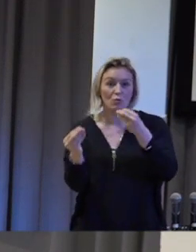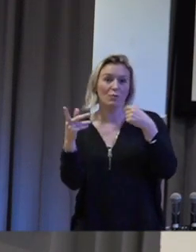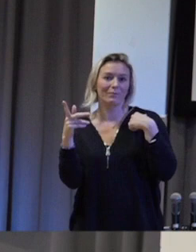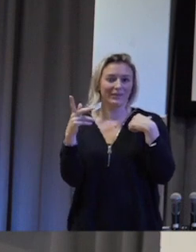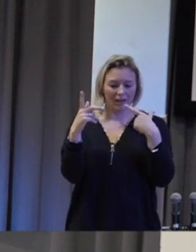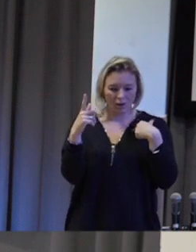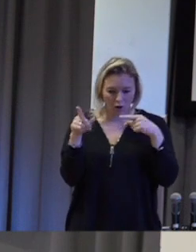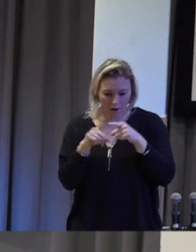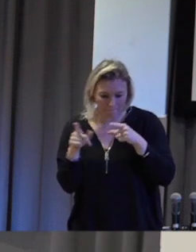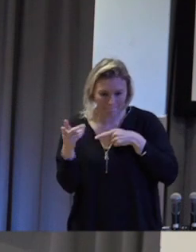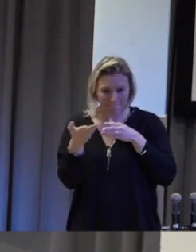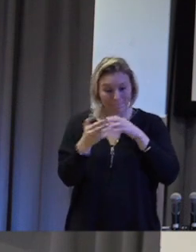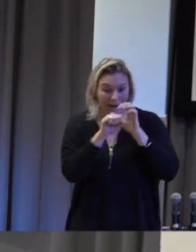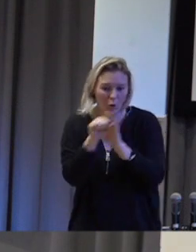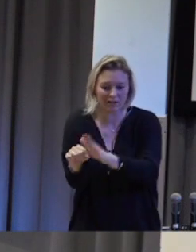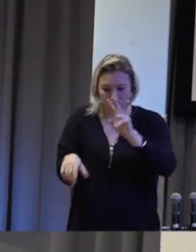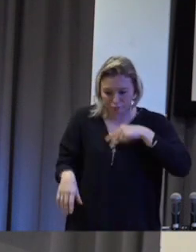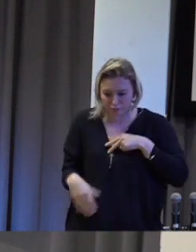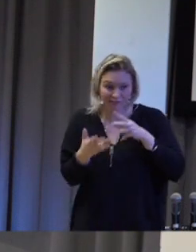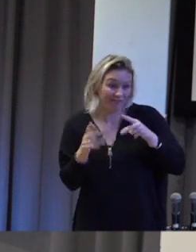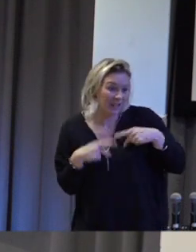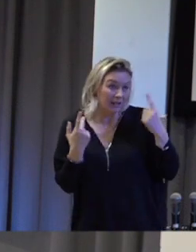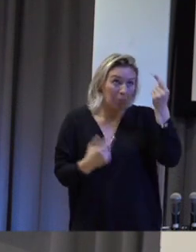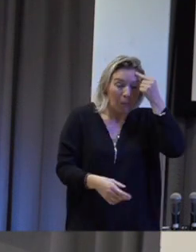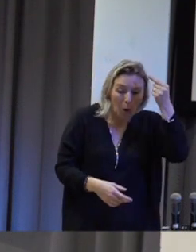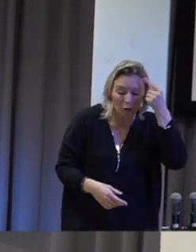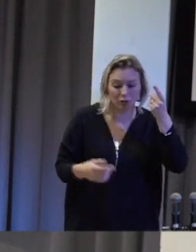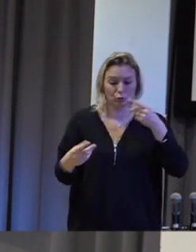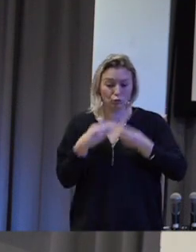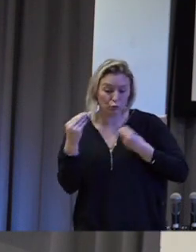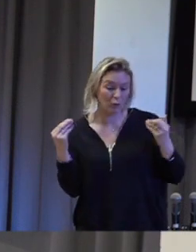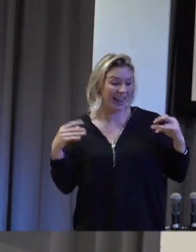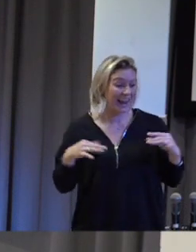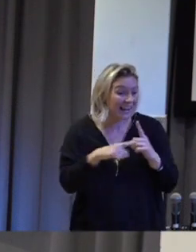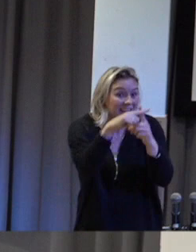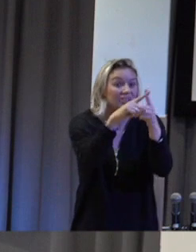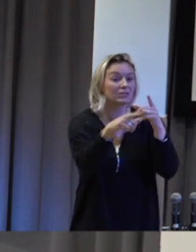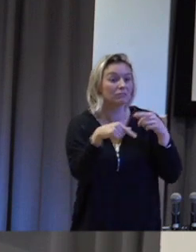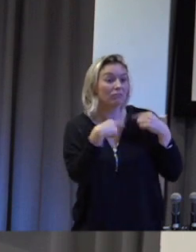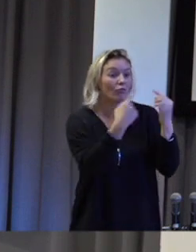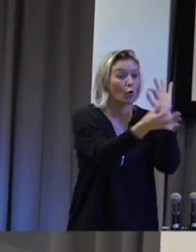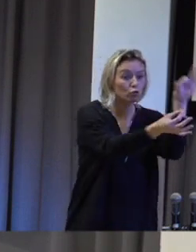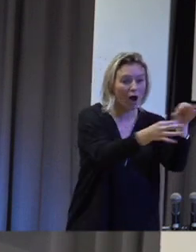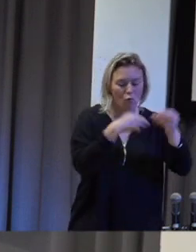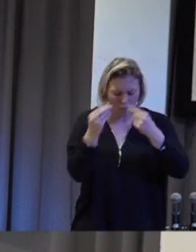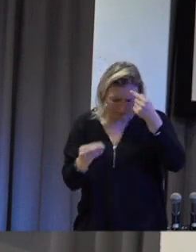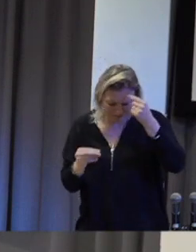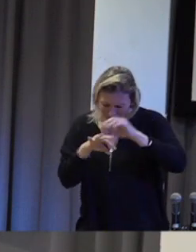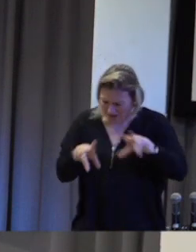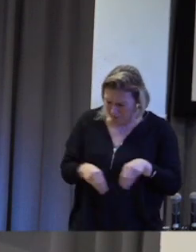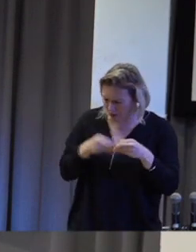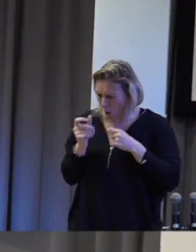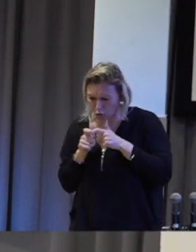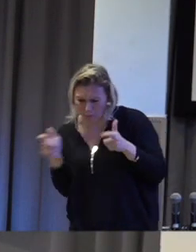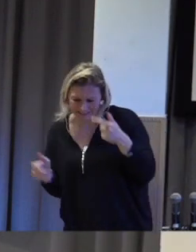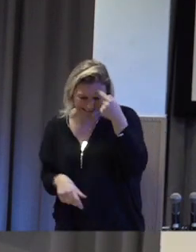tes priorités. Tu es en chemin vers ton église, ta famille ou ton entreprise, et là tu es confronté